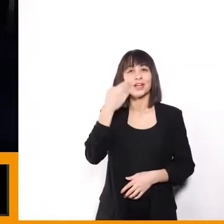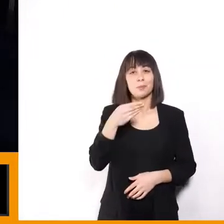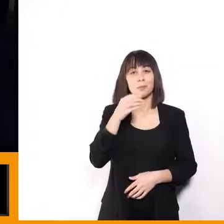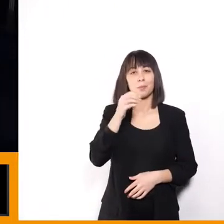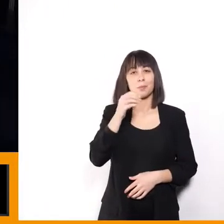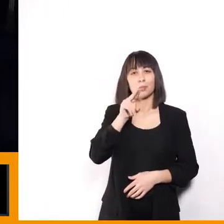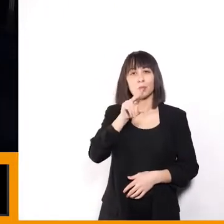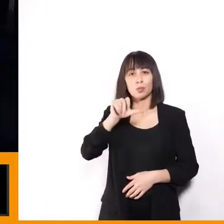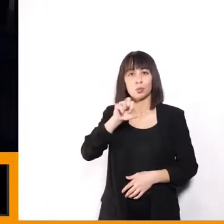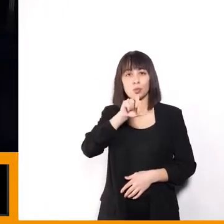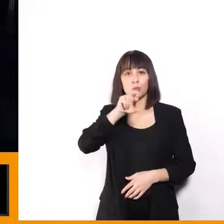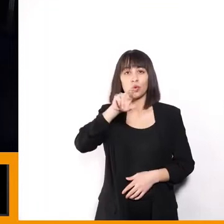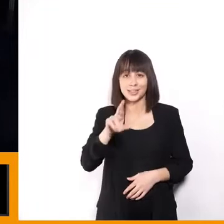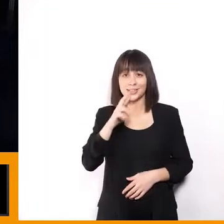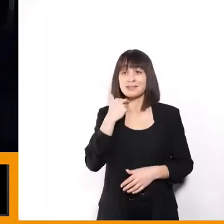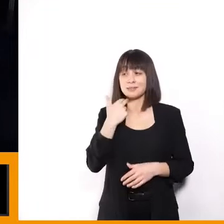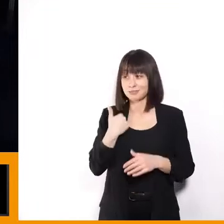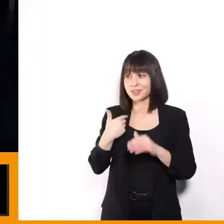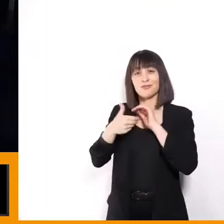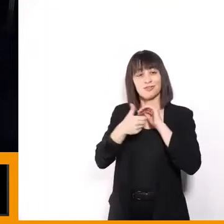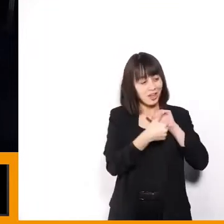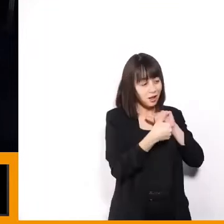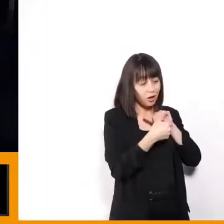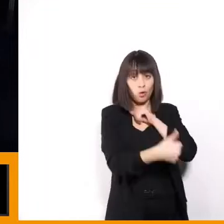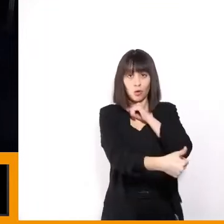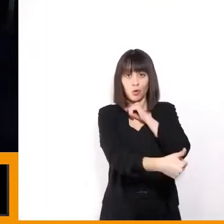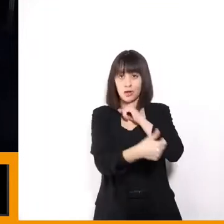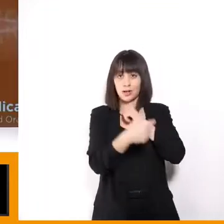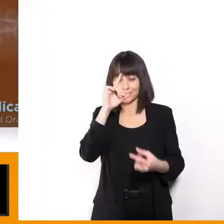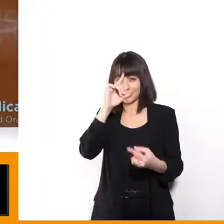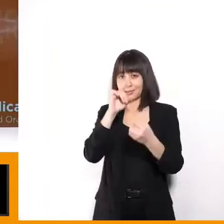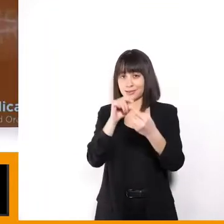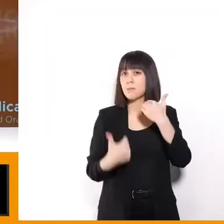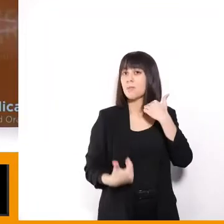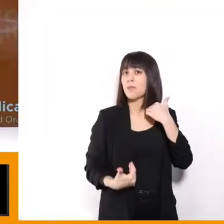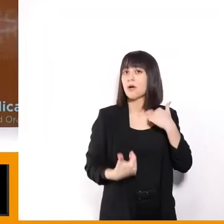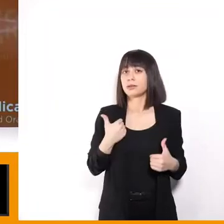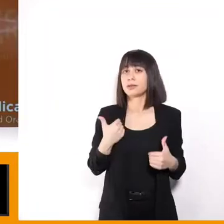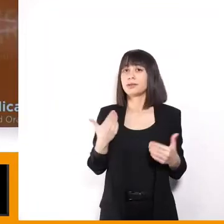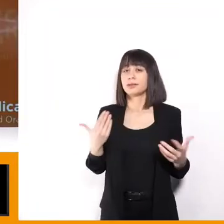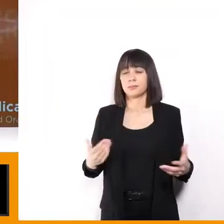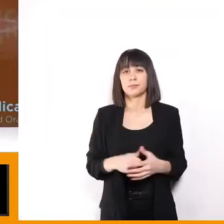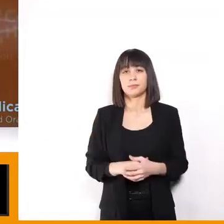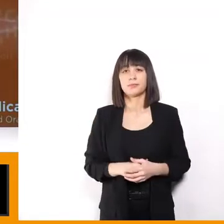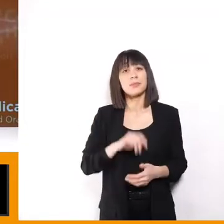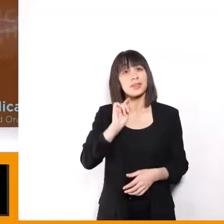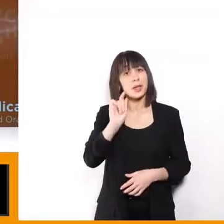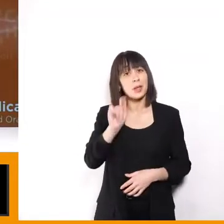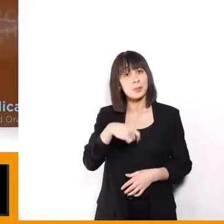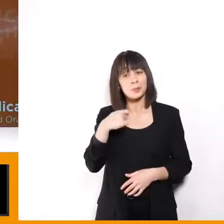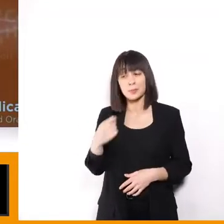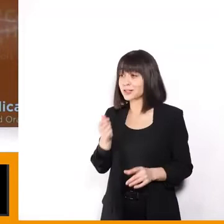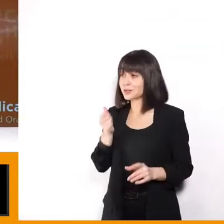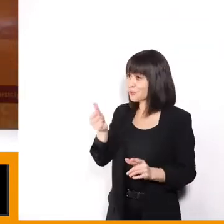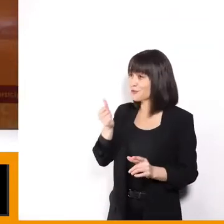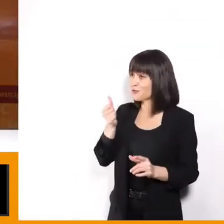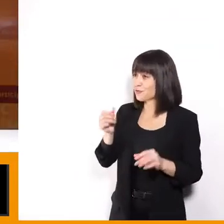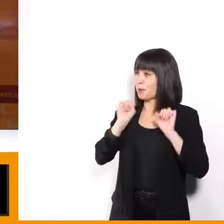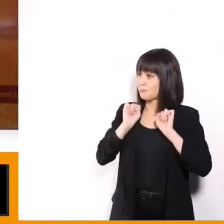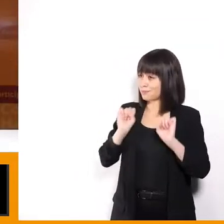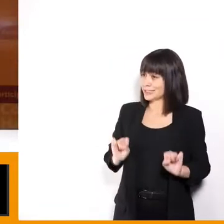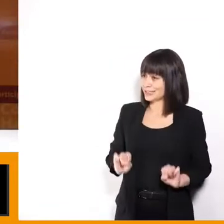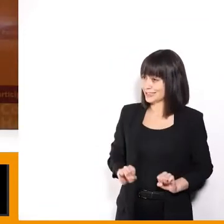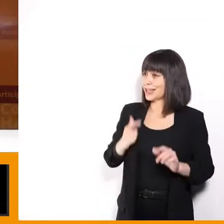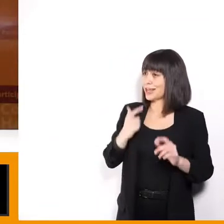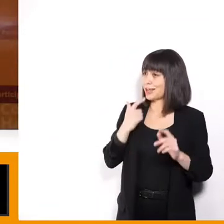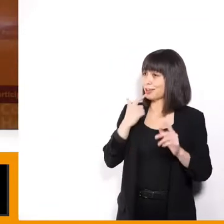sur la partie handicap de Valérie Pécresse. Vous êtes évidemment un sénateur particulièrement